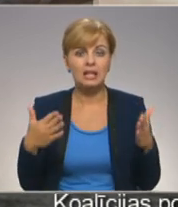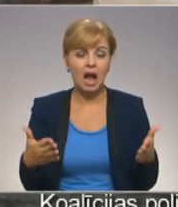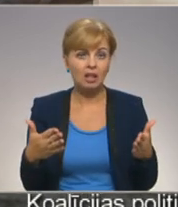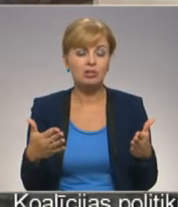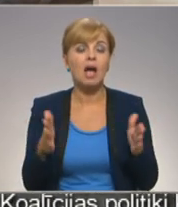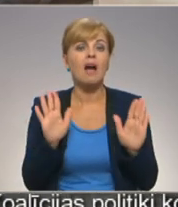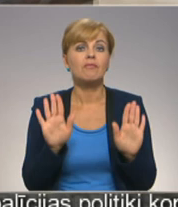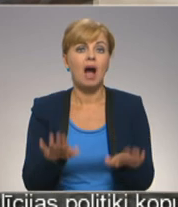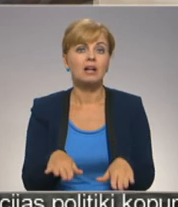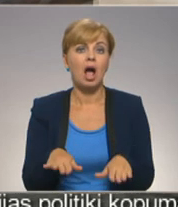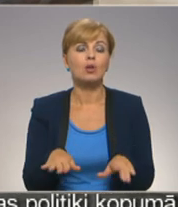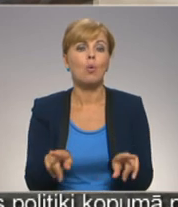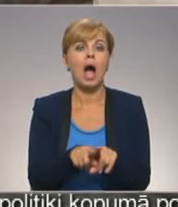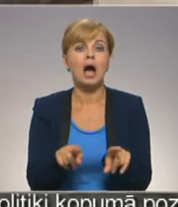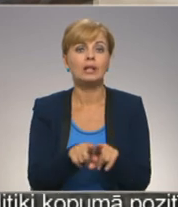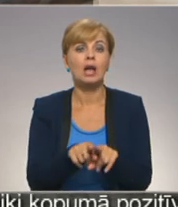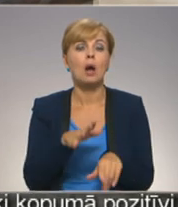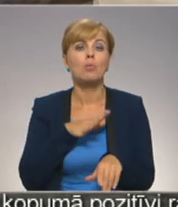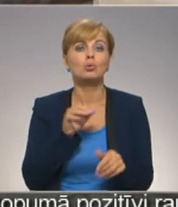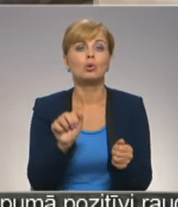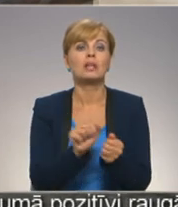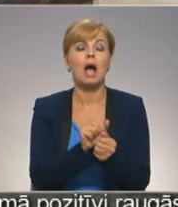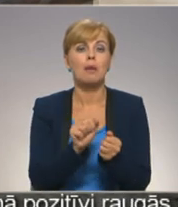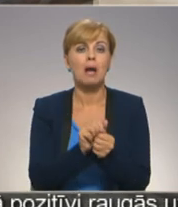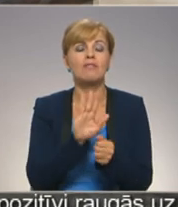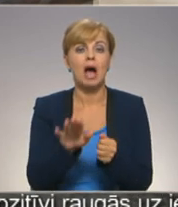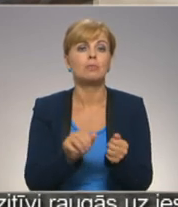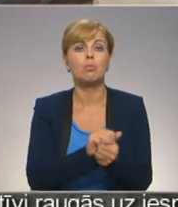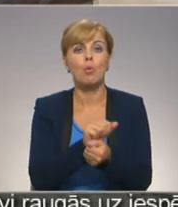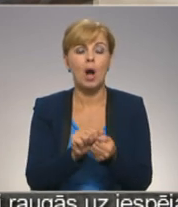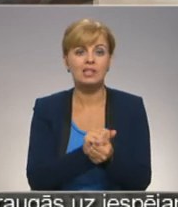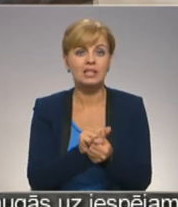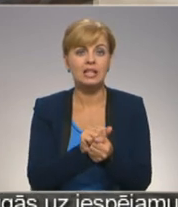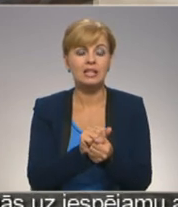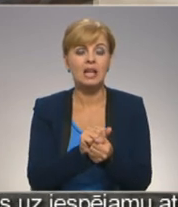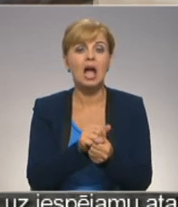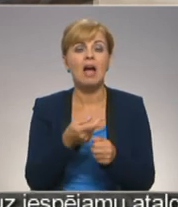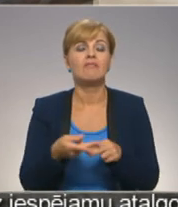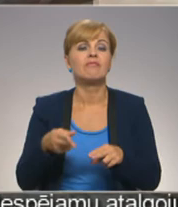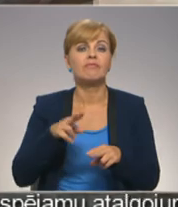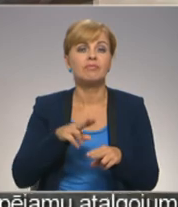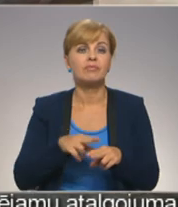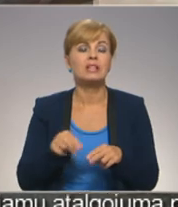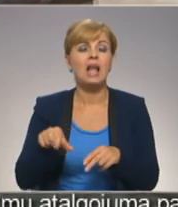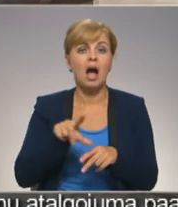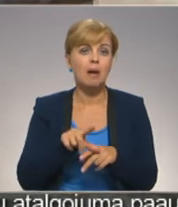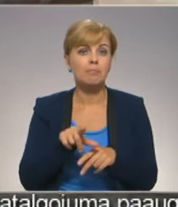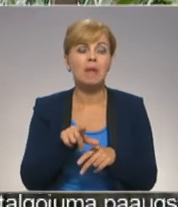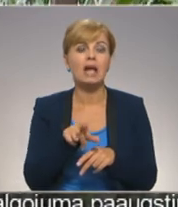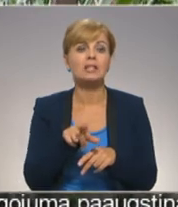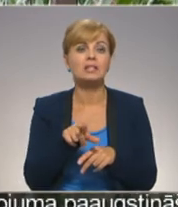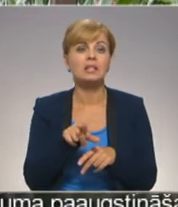viņš varētu arī mūsu dabai diezgan daudz ko skādēt. Vēl jau vairāk tāpēc, ka viņam īsti nav tādu